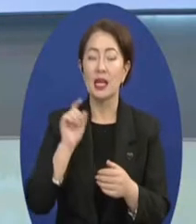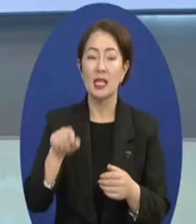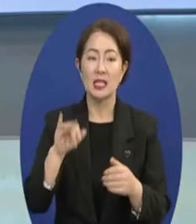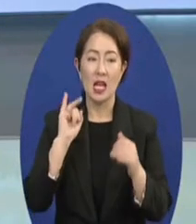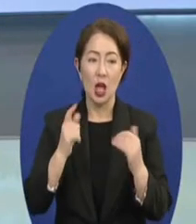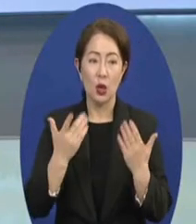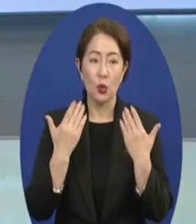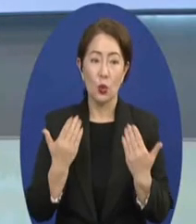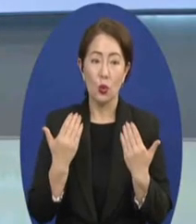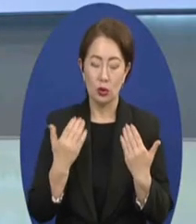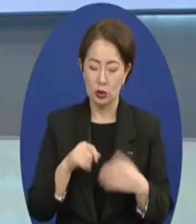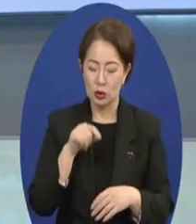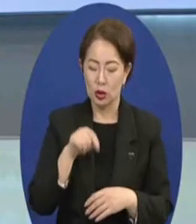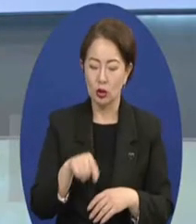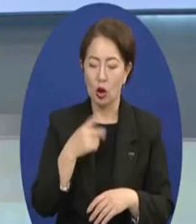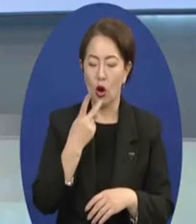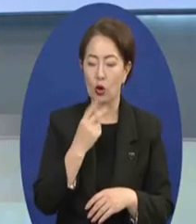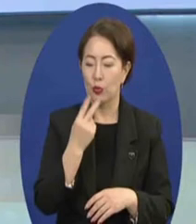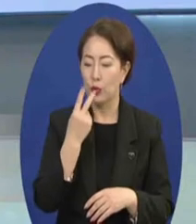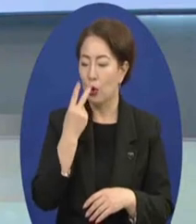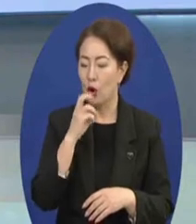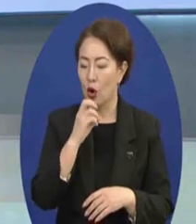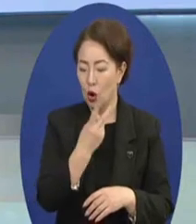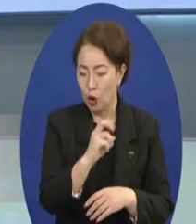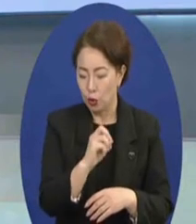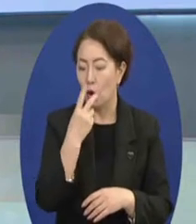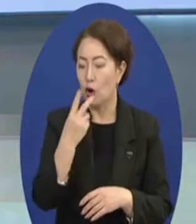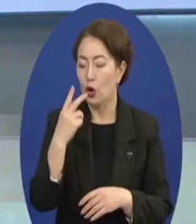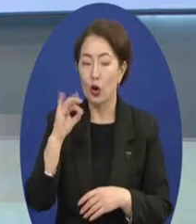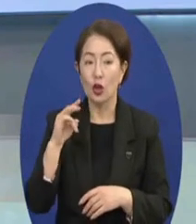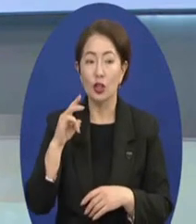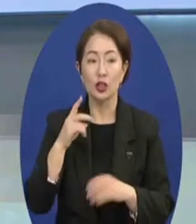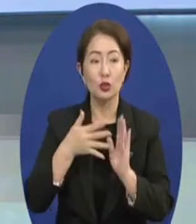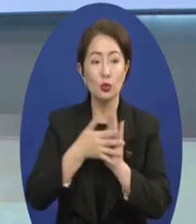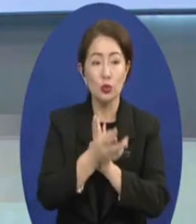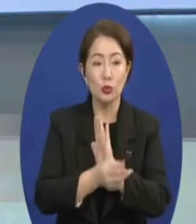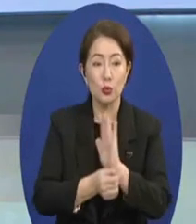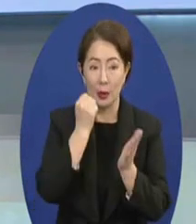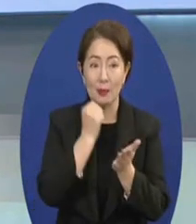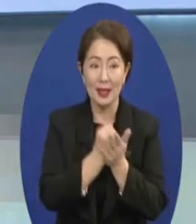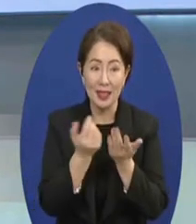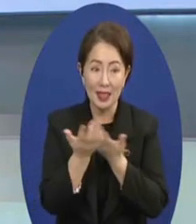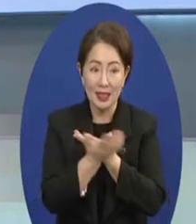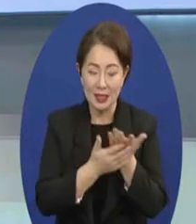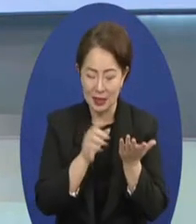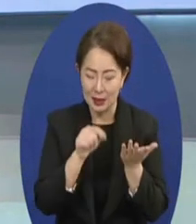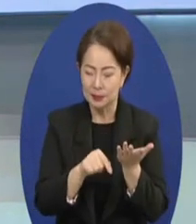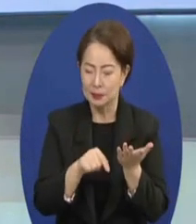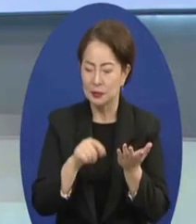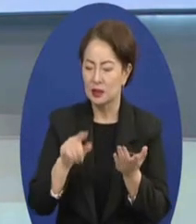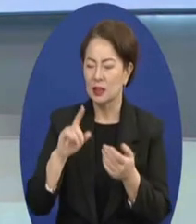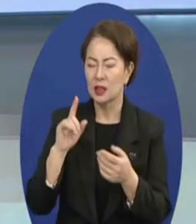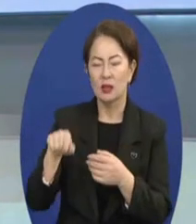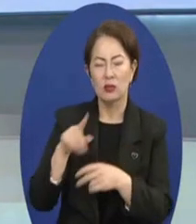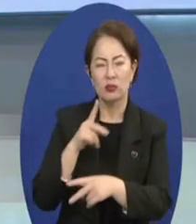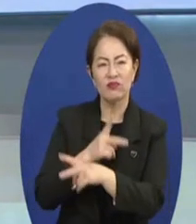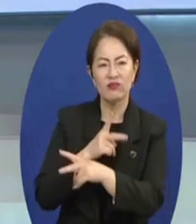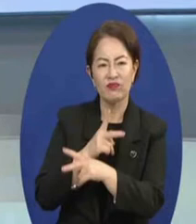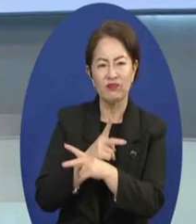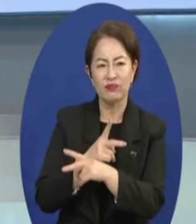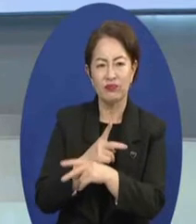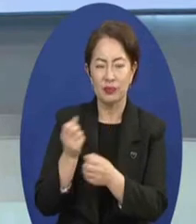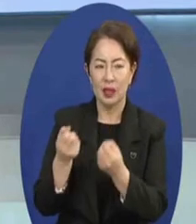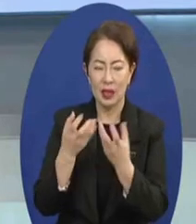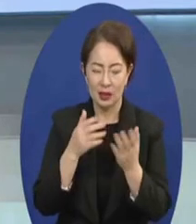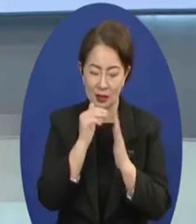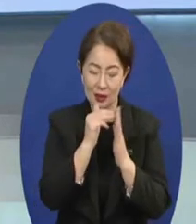Парламент 2022 оны улсын төсвийг батлаад байна. За эх жилийн төсвийн бодлого эдийн засгийг сэргээх, тэлэлтийг эрчимжүүлэхэд чиглэнэ гэж хууль тогтоогч тайлбарлаж байгаа